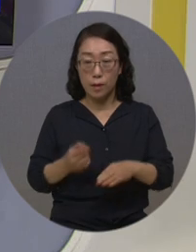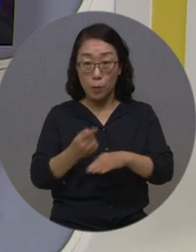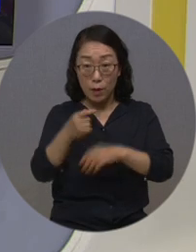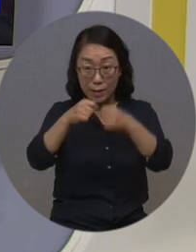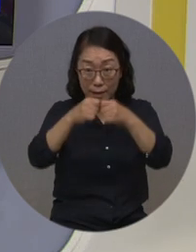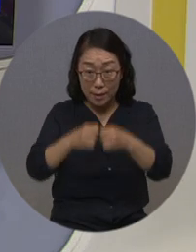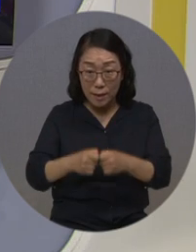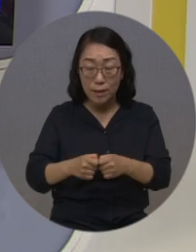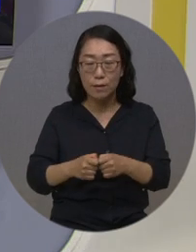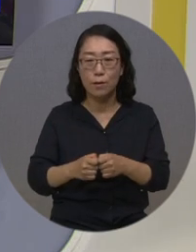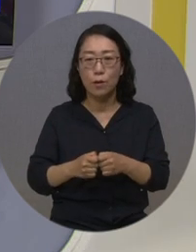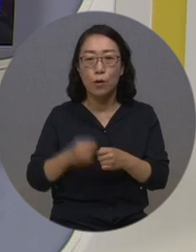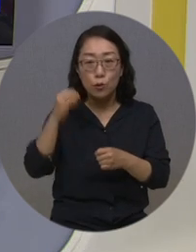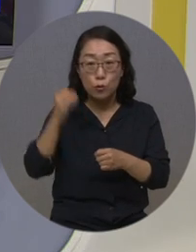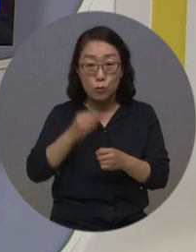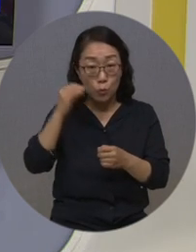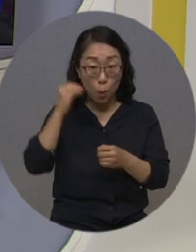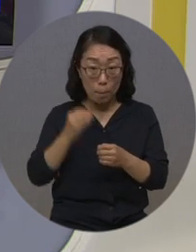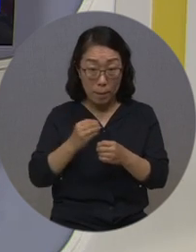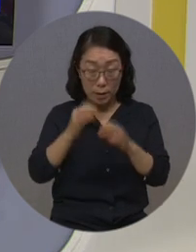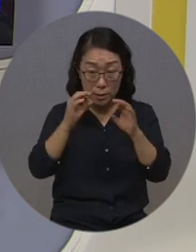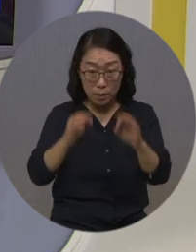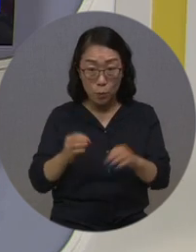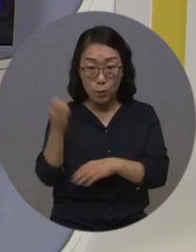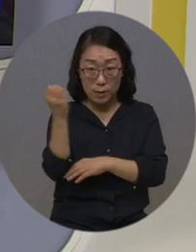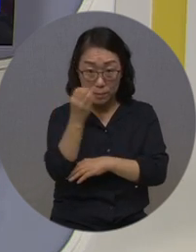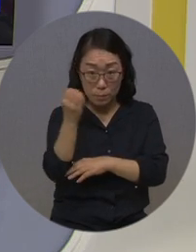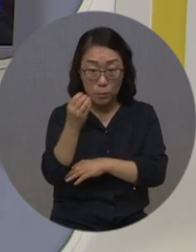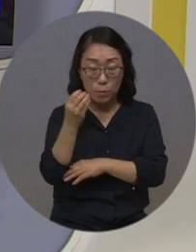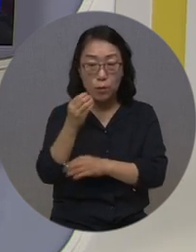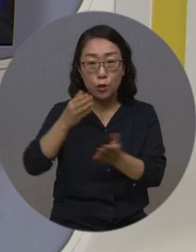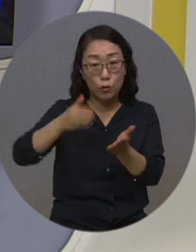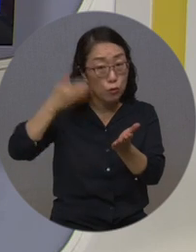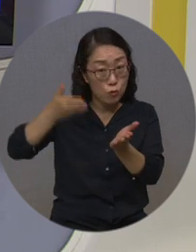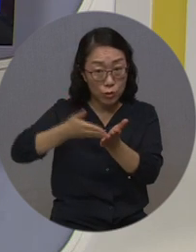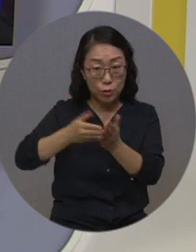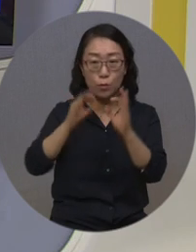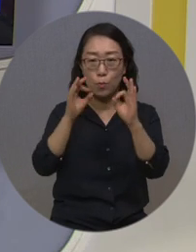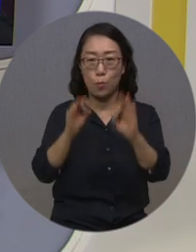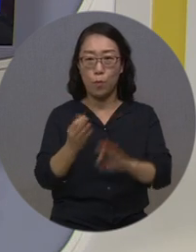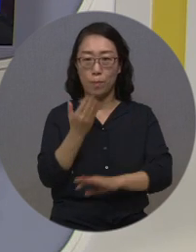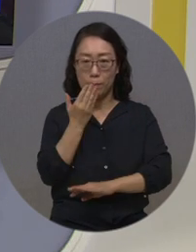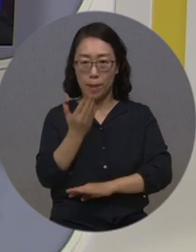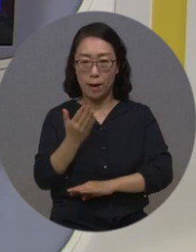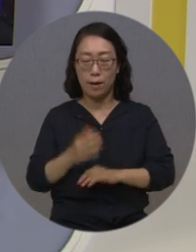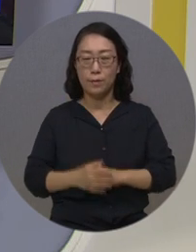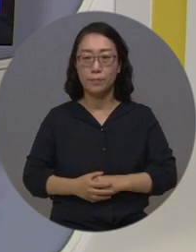자세한 사항은 웰페어 뉴스 홈페이지와 장애인신문, 복지TV 뉴스를 통해 확인할 수 있습니다.